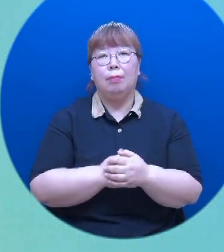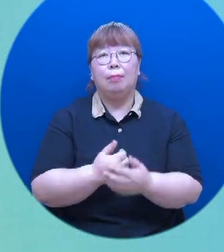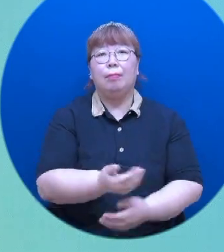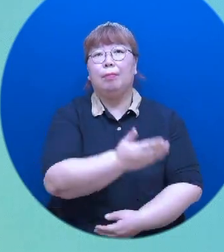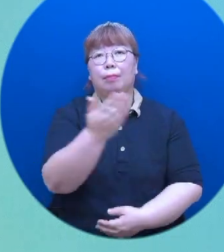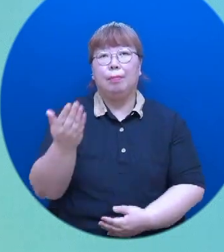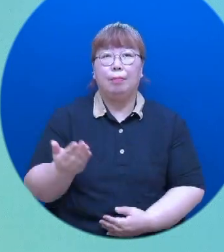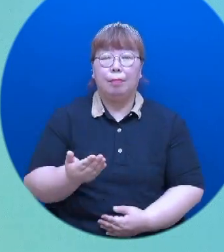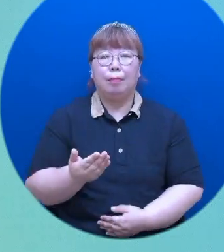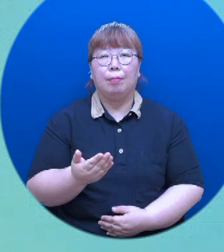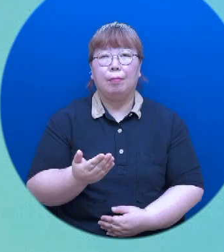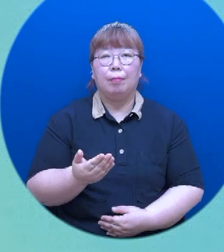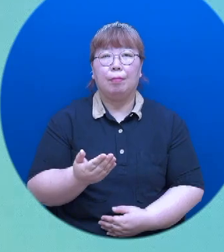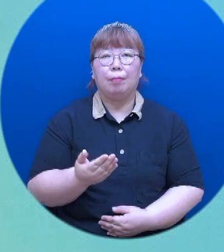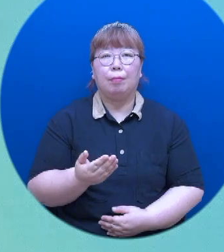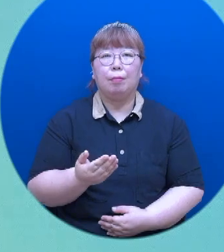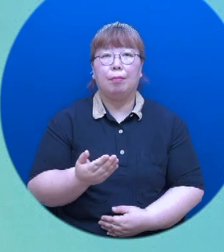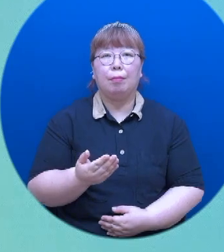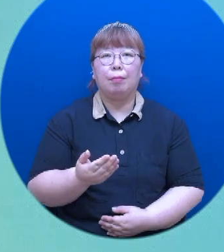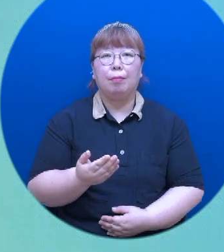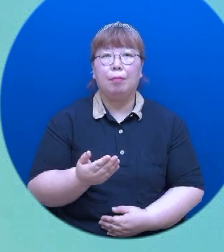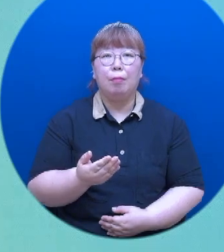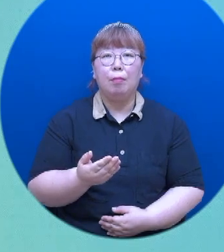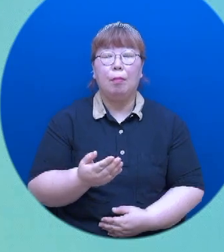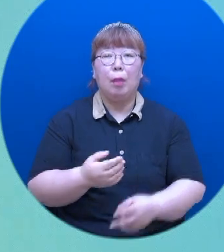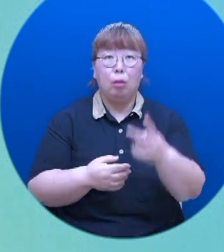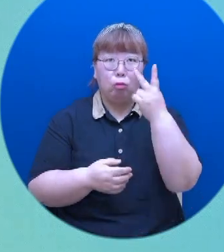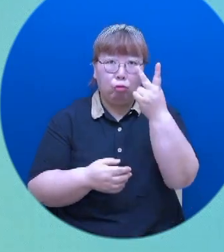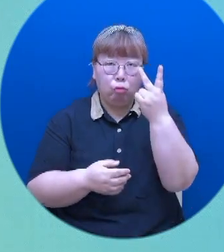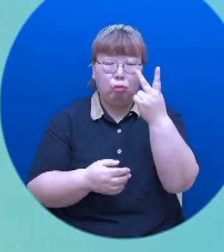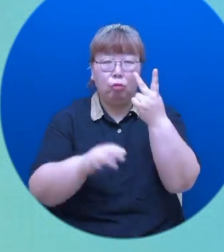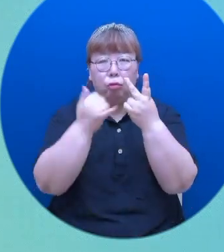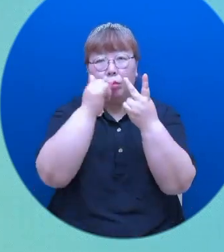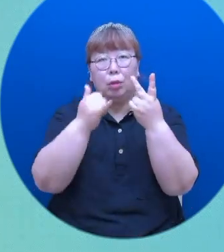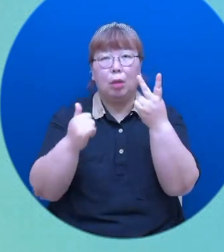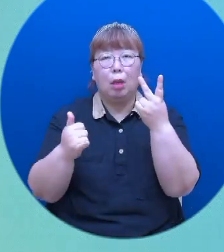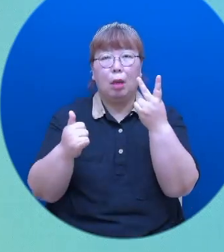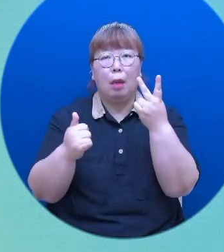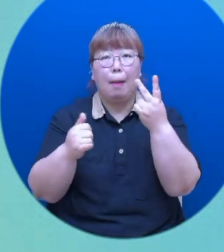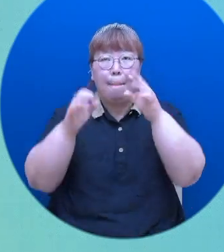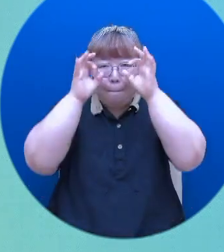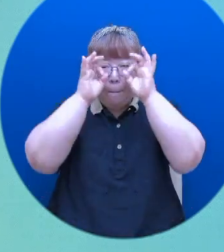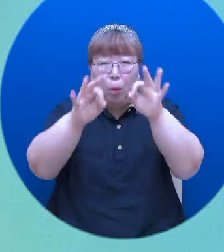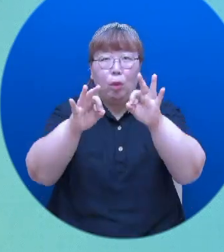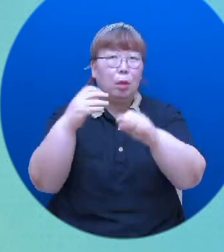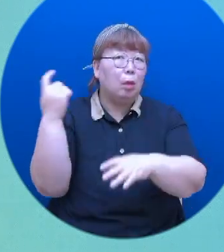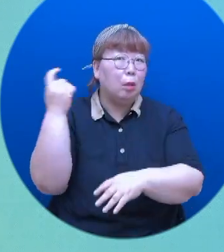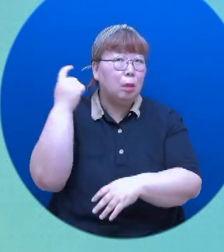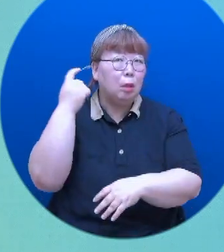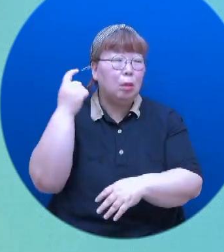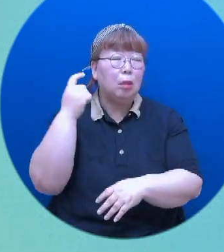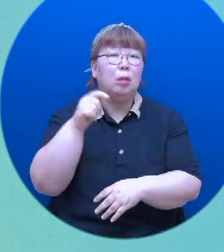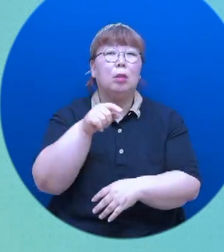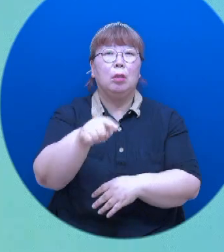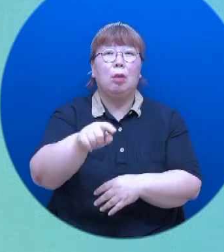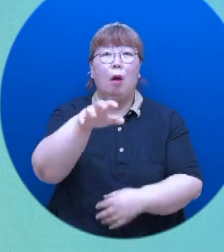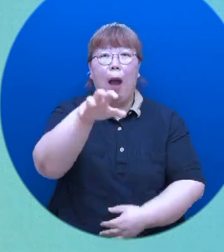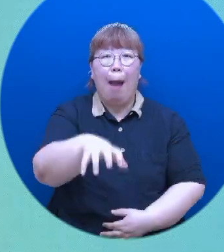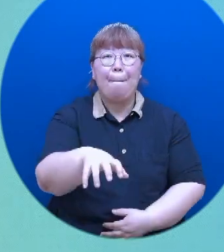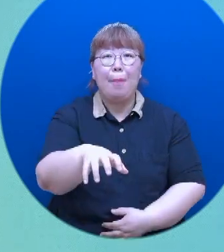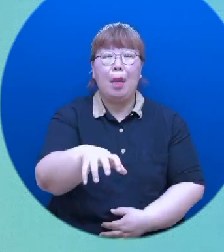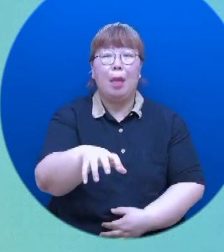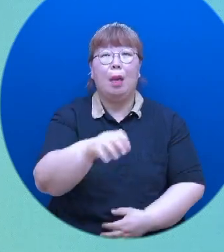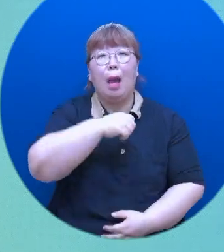여러분 여기에서 2명은 보이는 것 들려지는 것 앞에 합격을